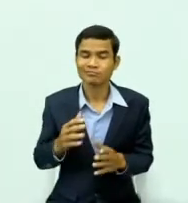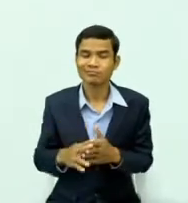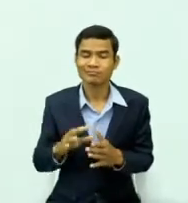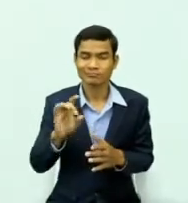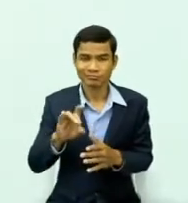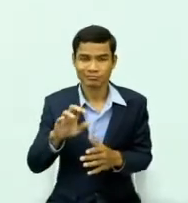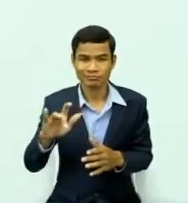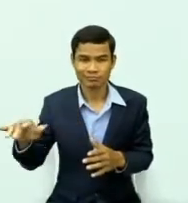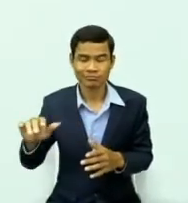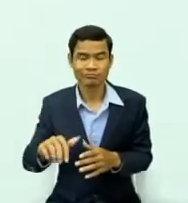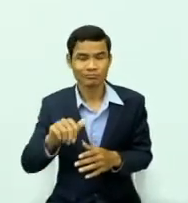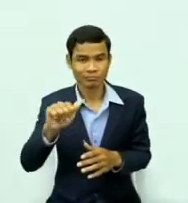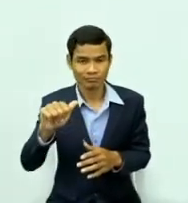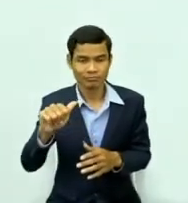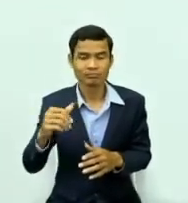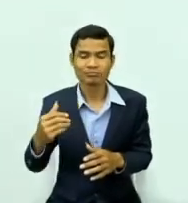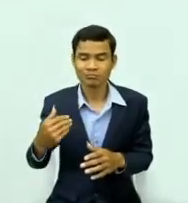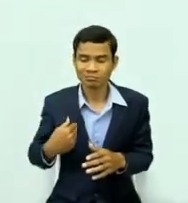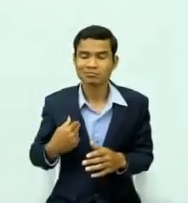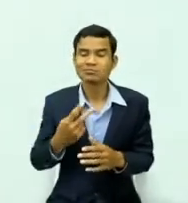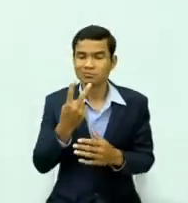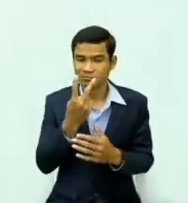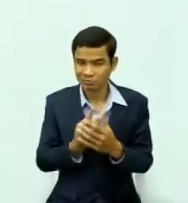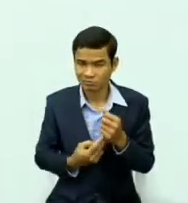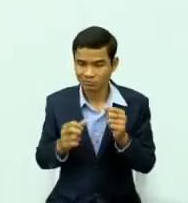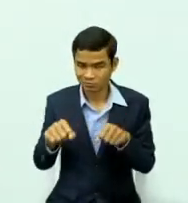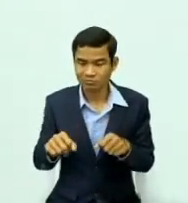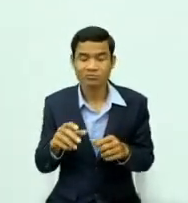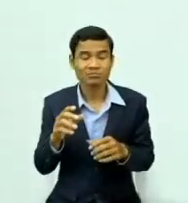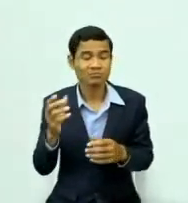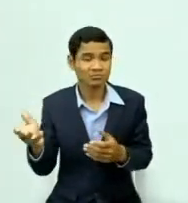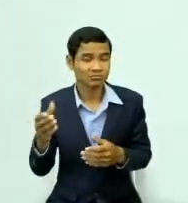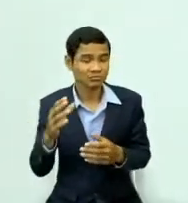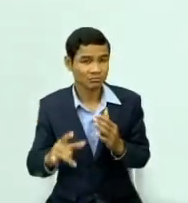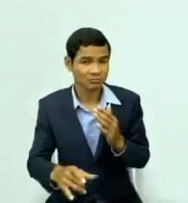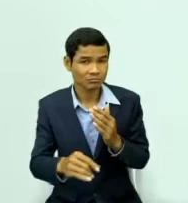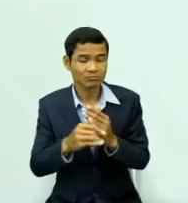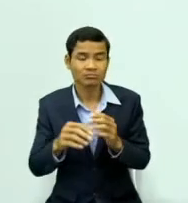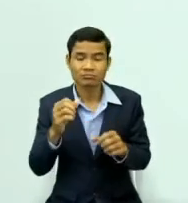nằm bay ở nhớ miên cô cha nhưng đã tha được đấy con nhớ